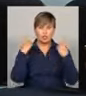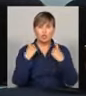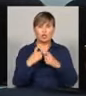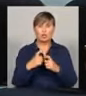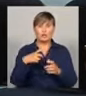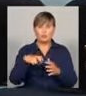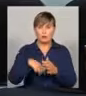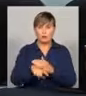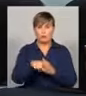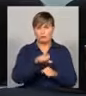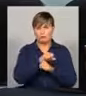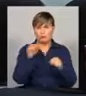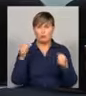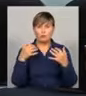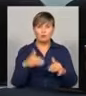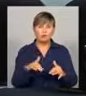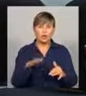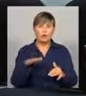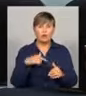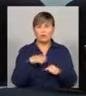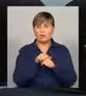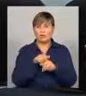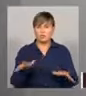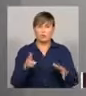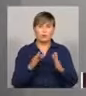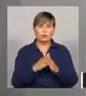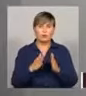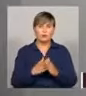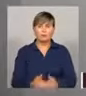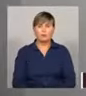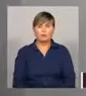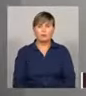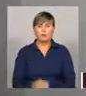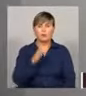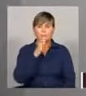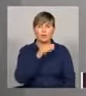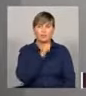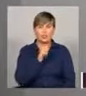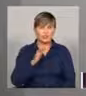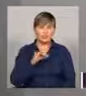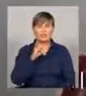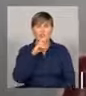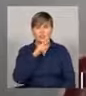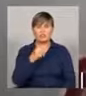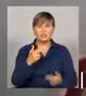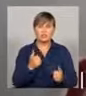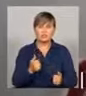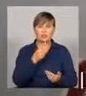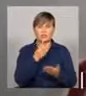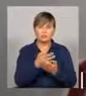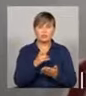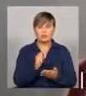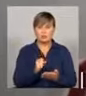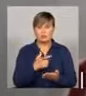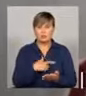а там взрываются бомбы уже. Потом мы все разошлись по домам. Парень свою вину не скрывает и сожалеет о содеянном. Несмотря на